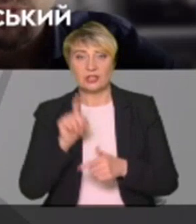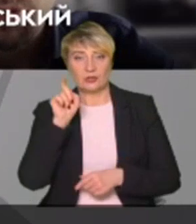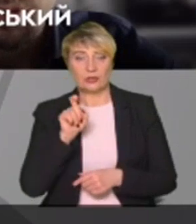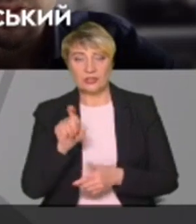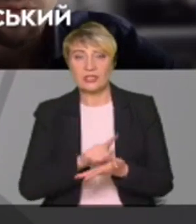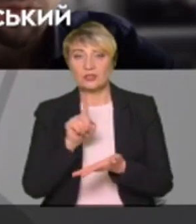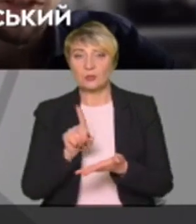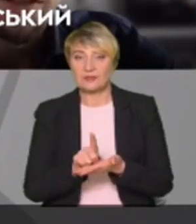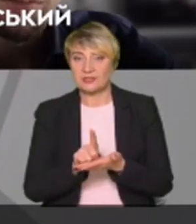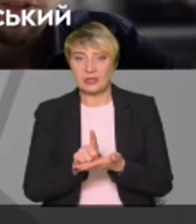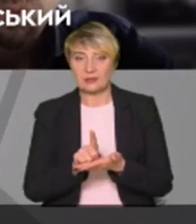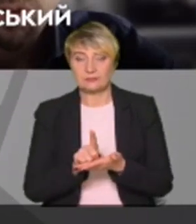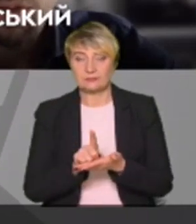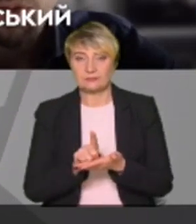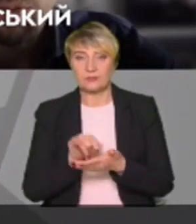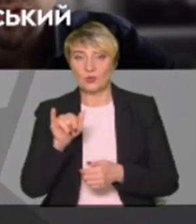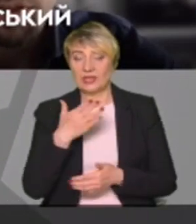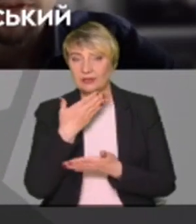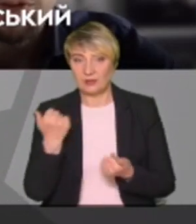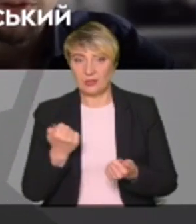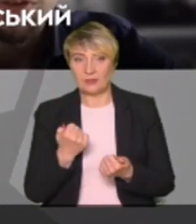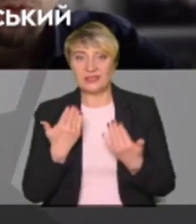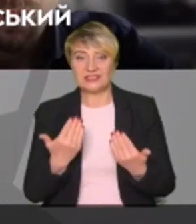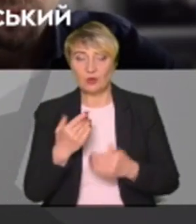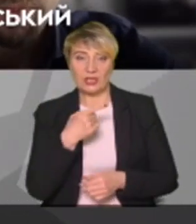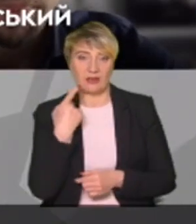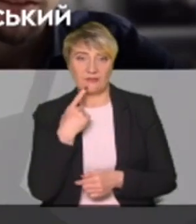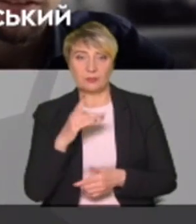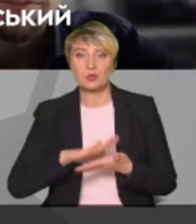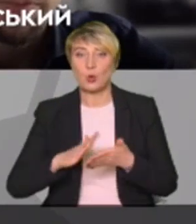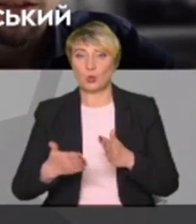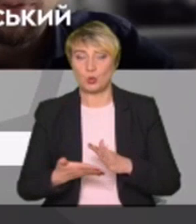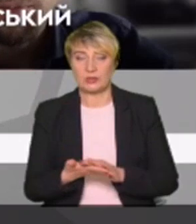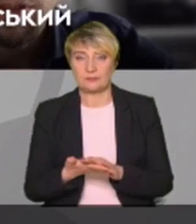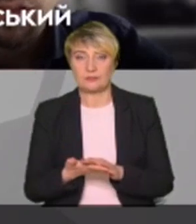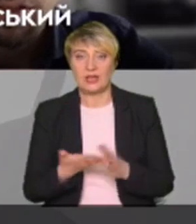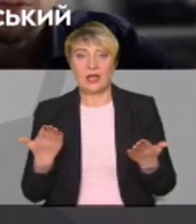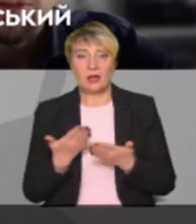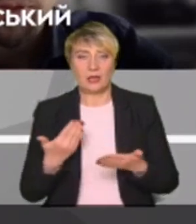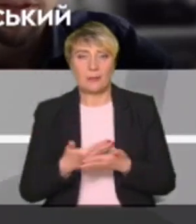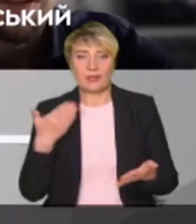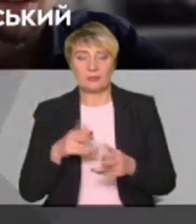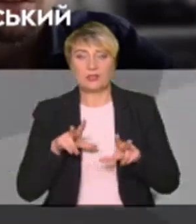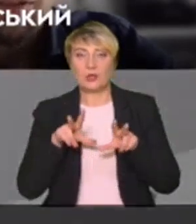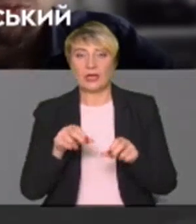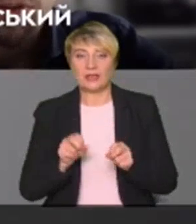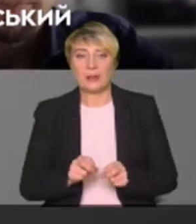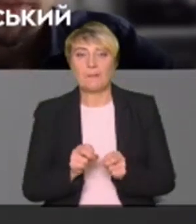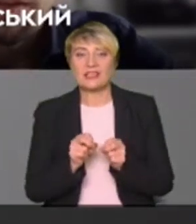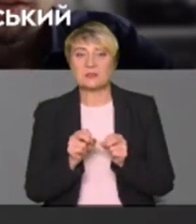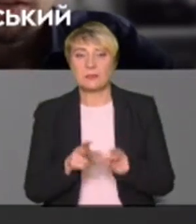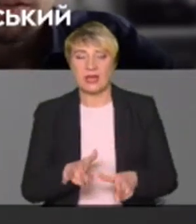не поширюються. Тому ми на сьогодні говоримо про те, що угода, яка передбачає гарантії безпеки, вона